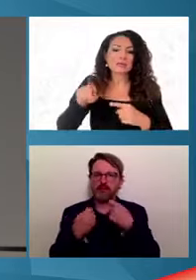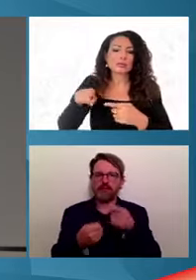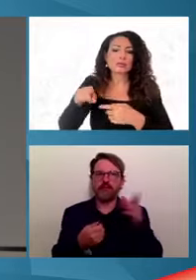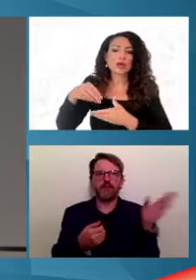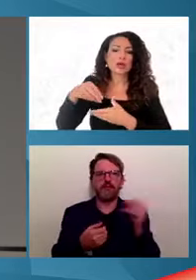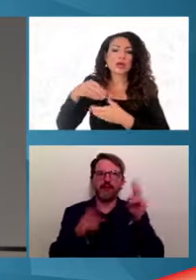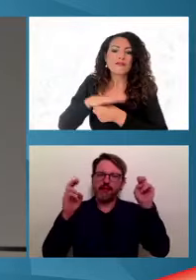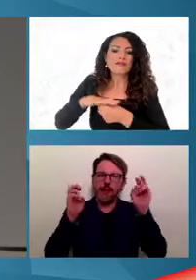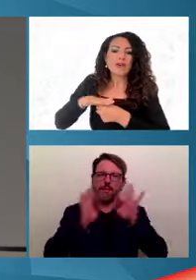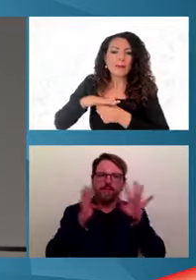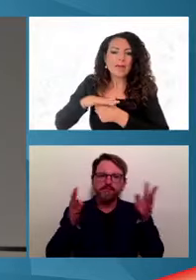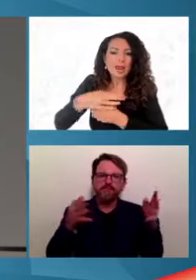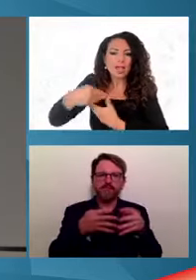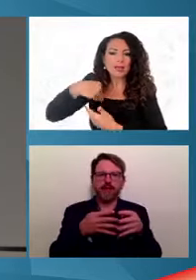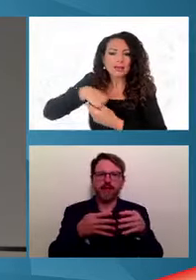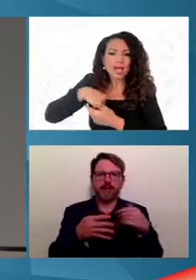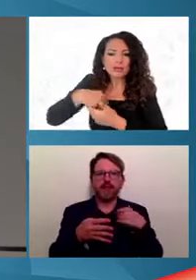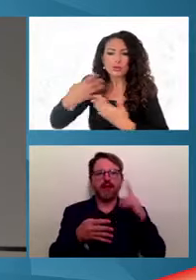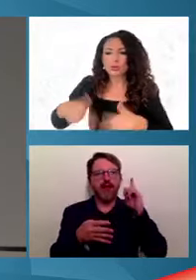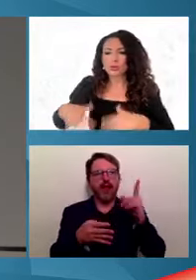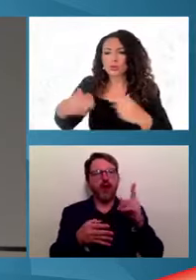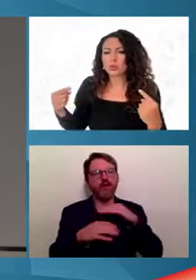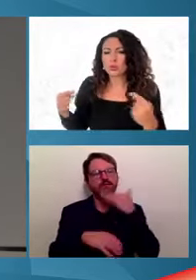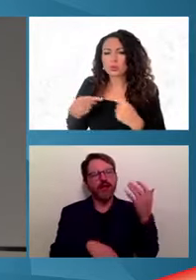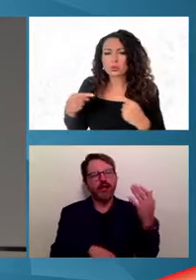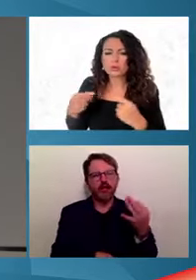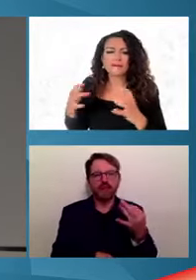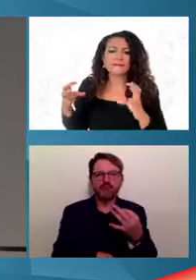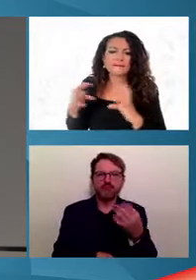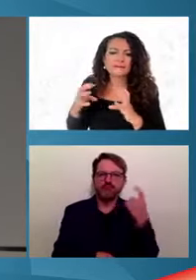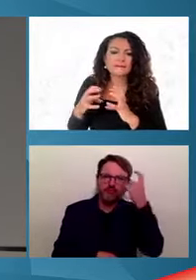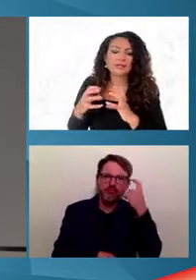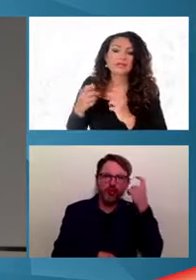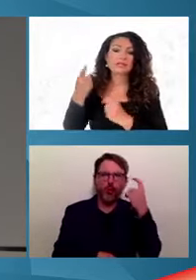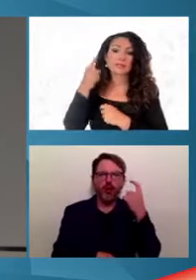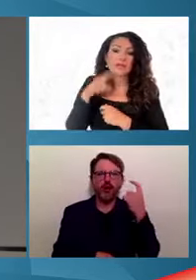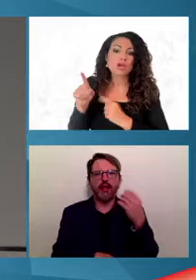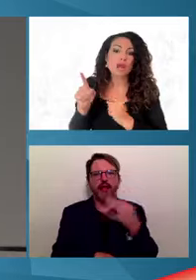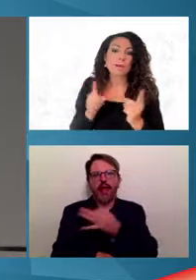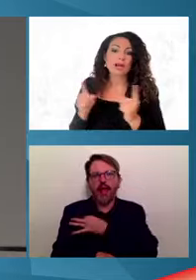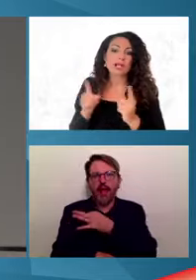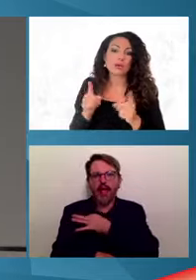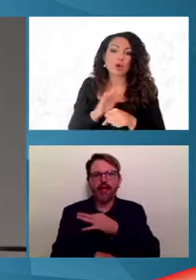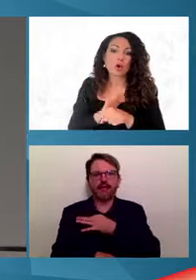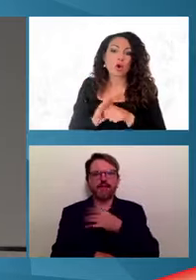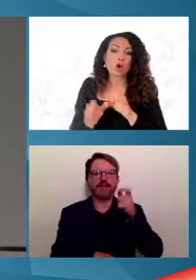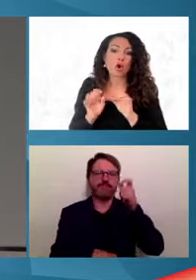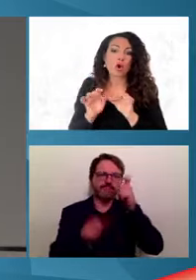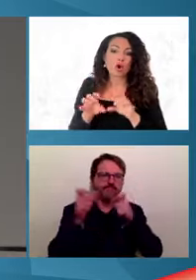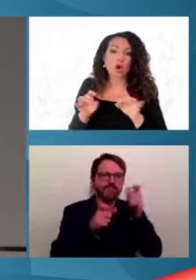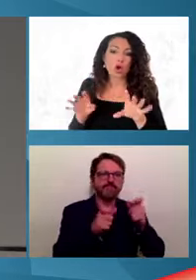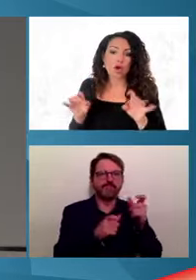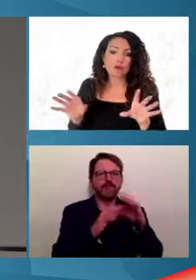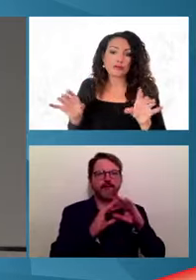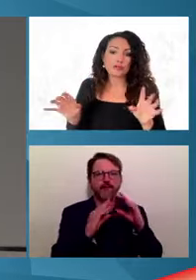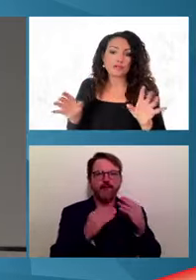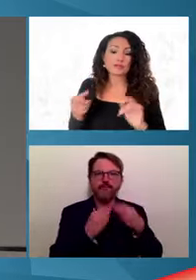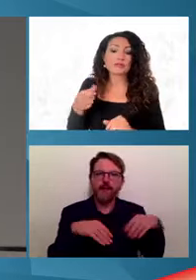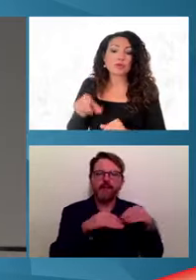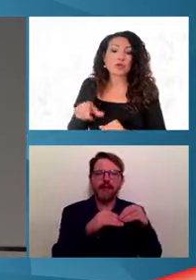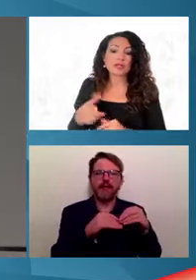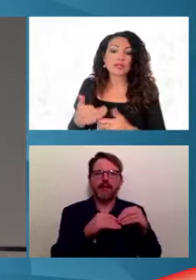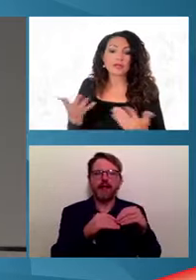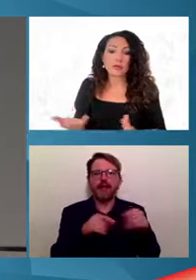Herausforderungen, die in der Bevölkerung Ängste, Sorgen hervorgerufen haben. Bei den Bürgerinnen und Bürgern, bei den Familien, genauso wie bei